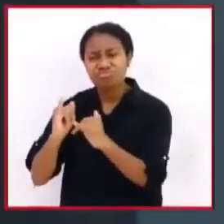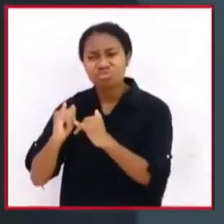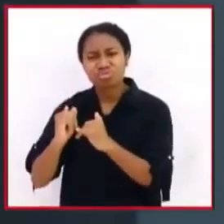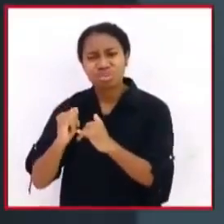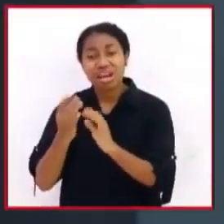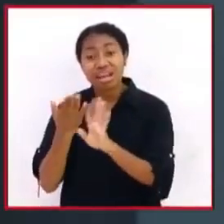setan